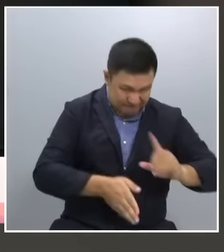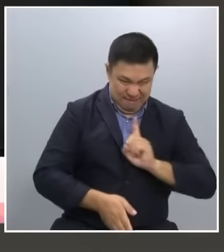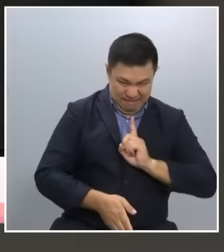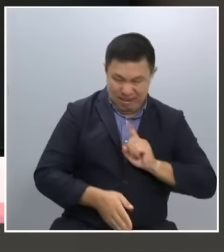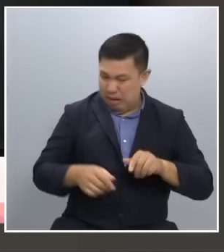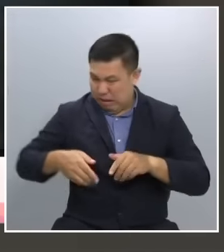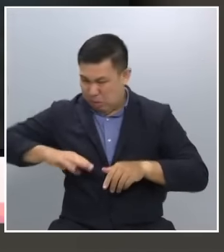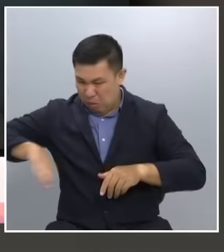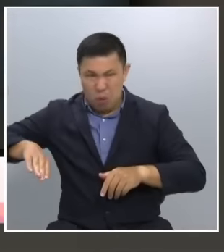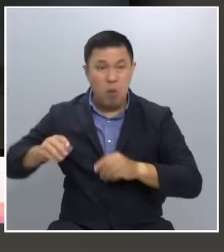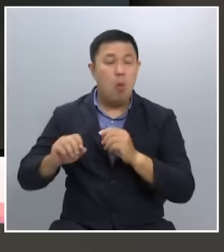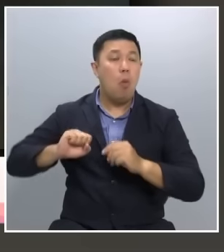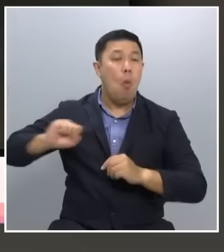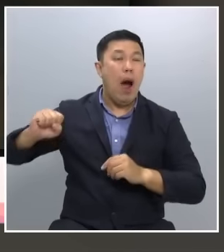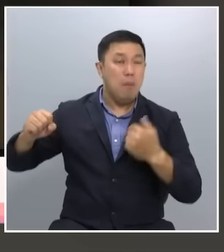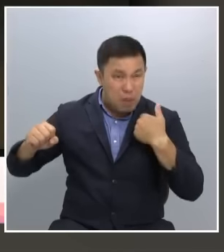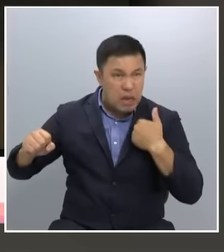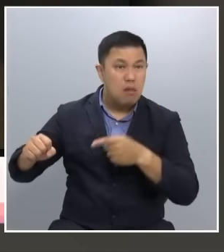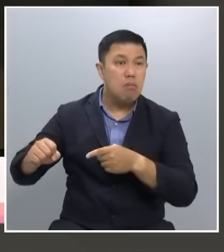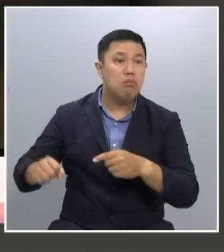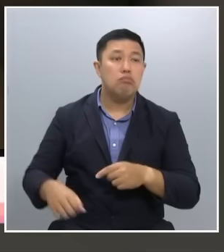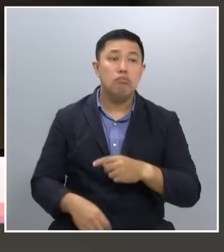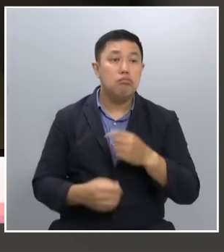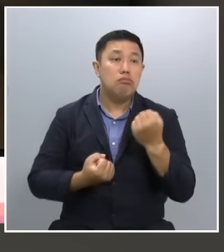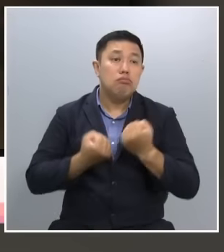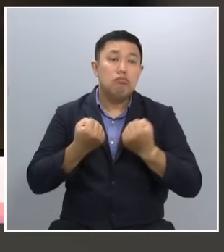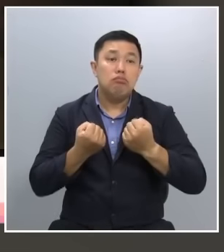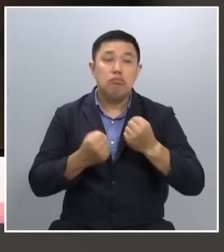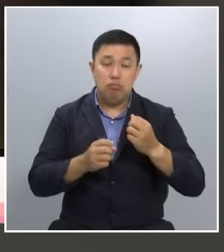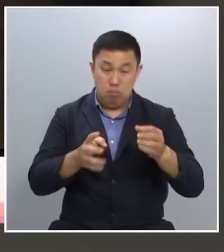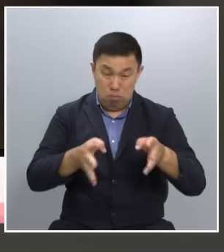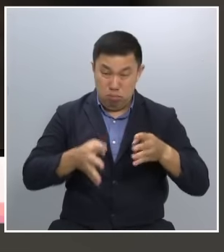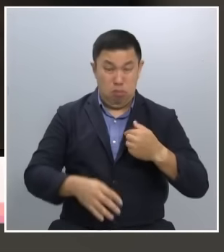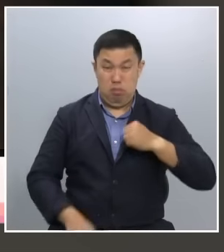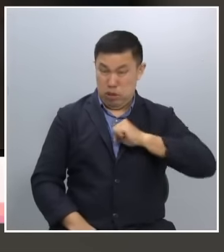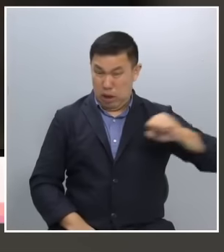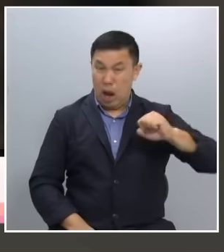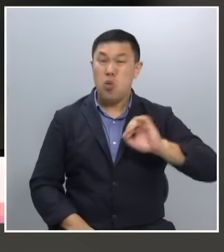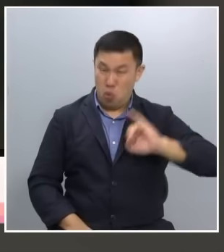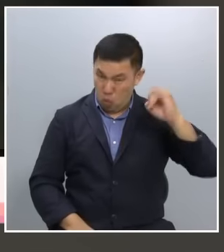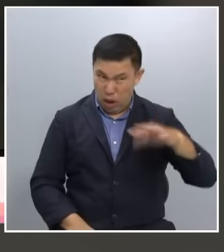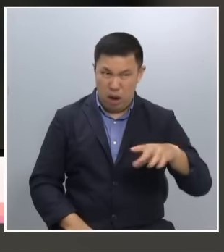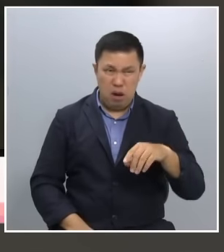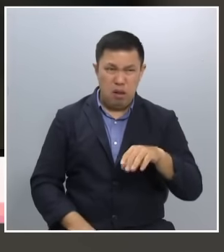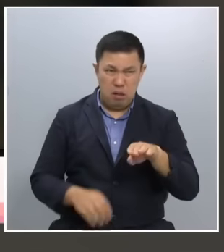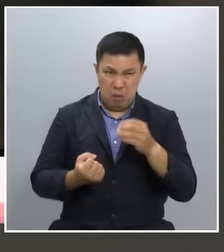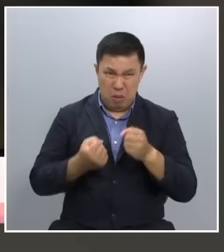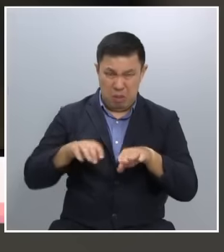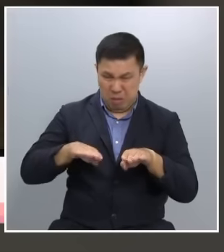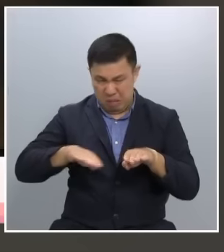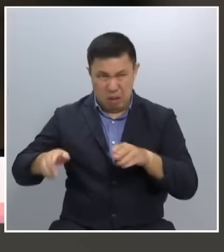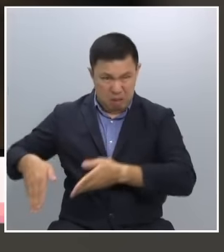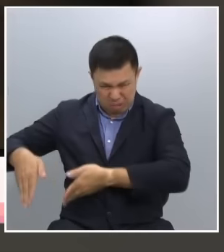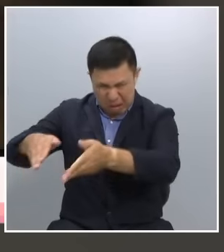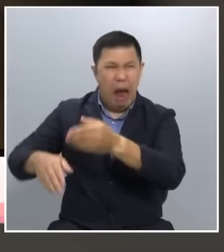3ช่องทางเนี่ยนะแต่ว่าทางฝั่งของรถบรรทุกอ่ะเขาอยู่ซ้ายสุดแล ้ วแต่จริงๆอ่ะไอ้เลนต่อไปอ่ะเลนกลางก็ไป